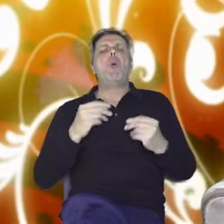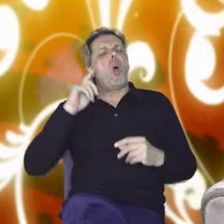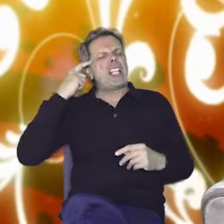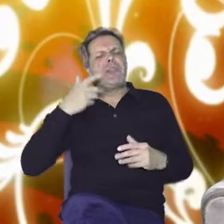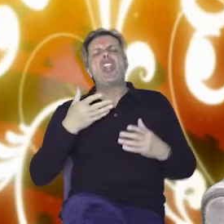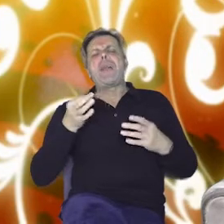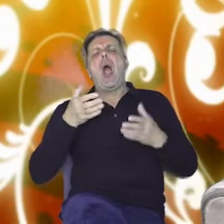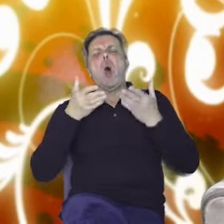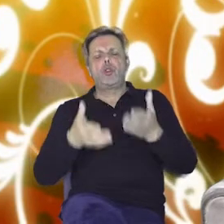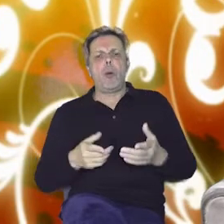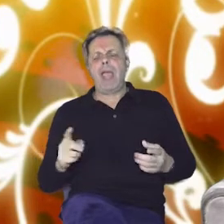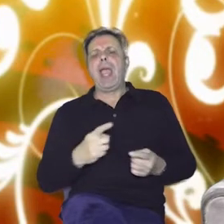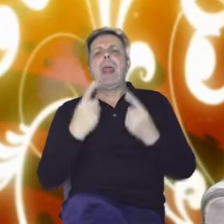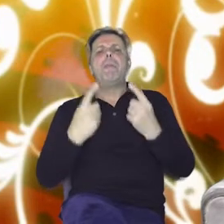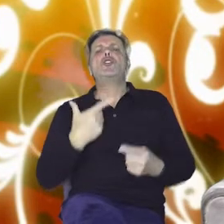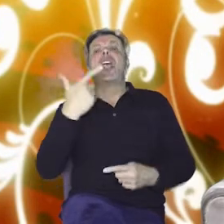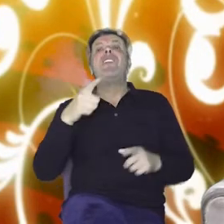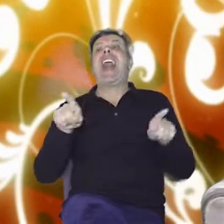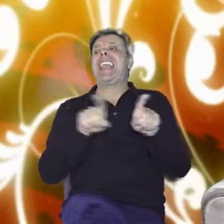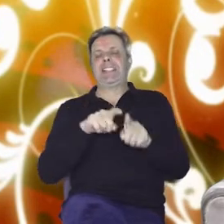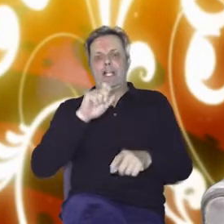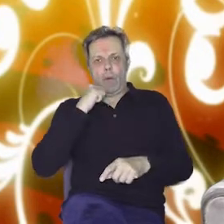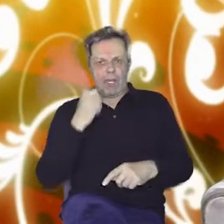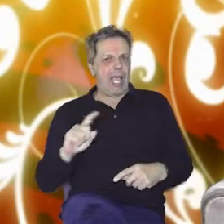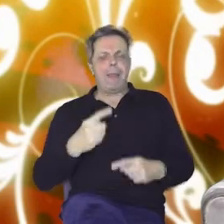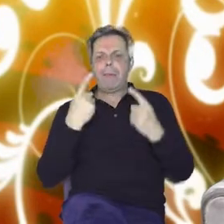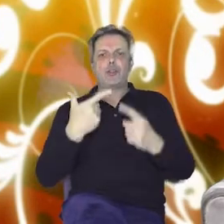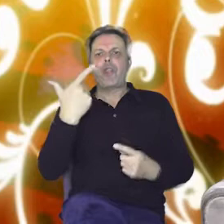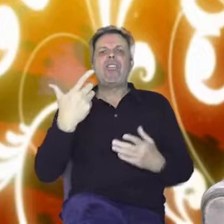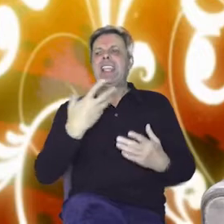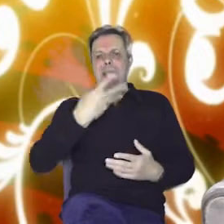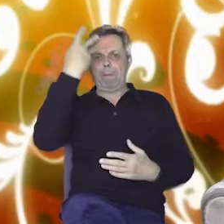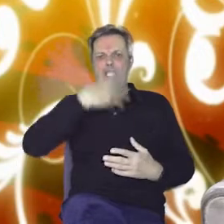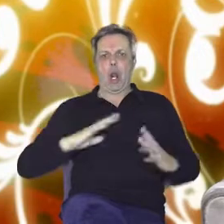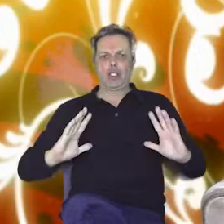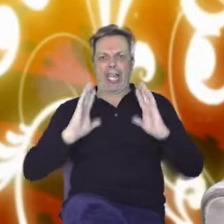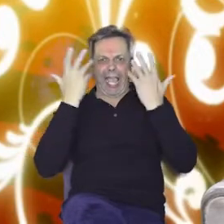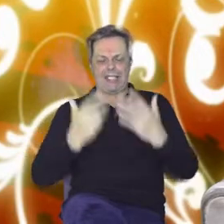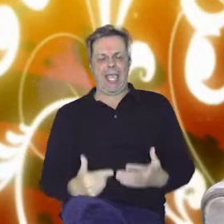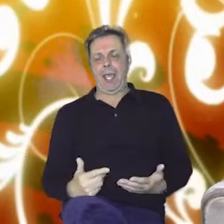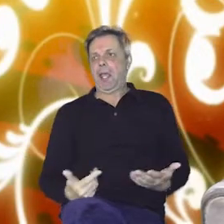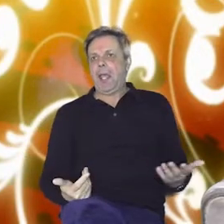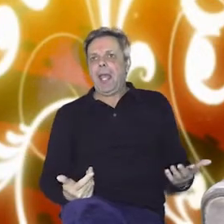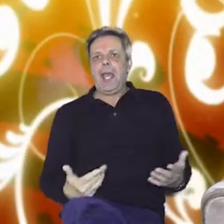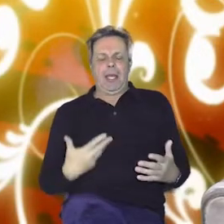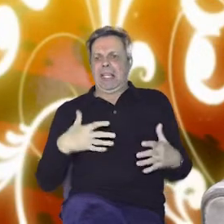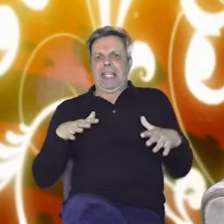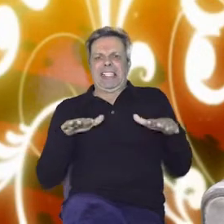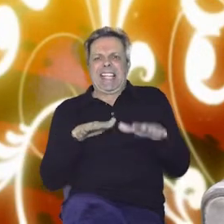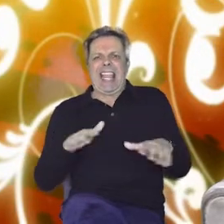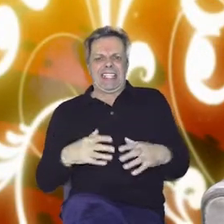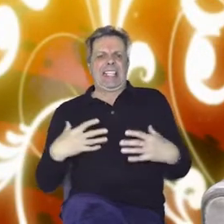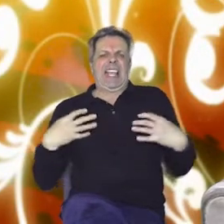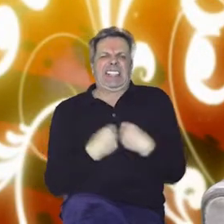Ne postoje dva ista čovjeka. Ne postoje dve iste psihološke reakcije, na stres, na traumu,